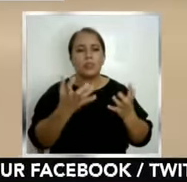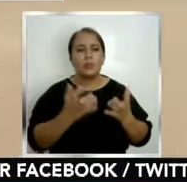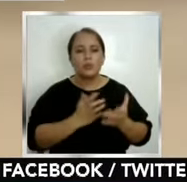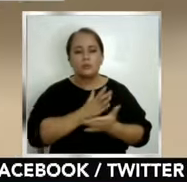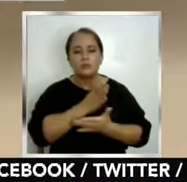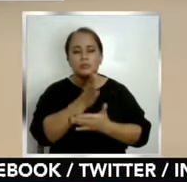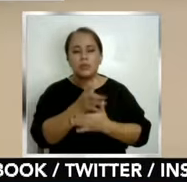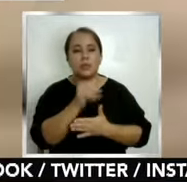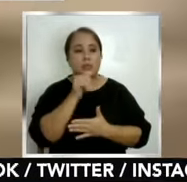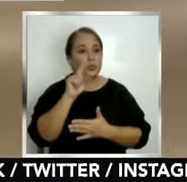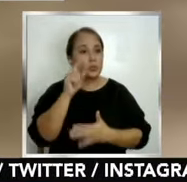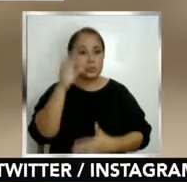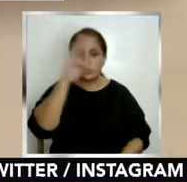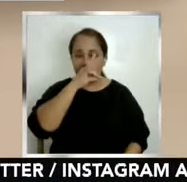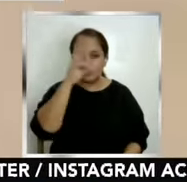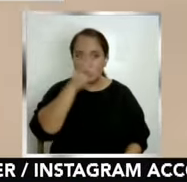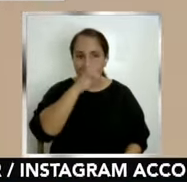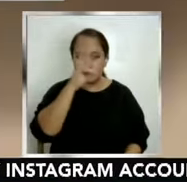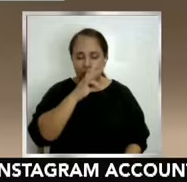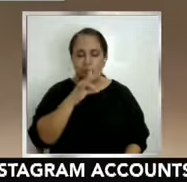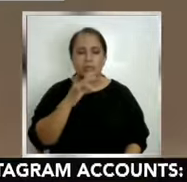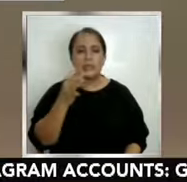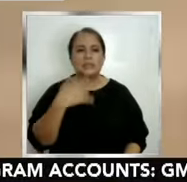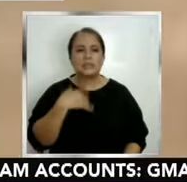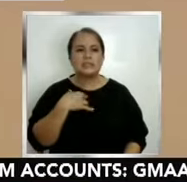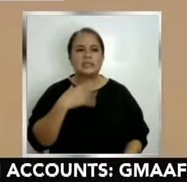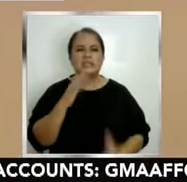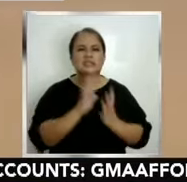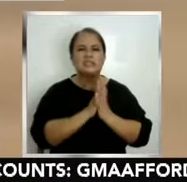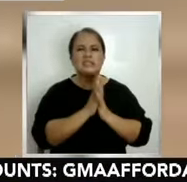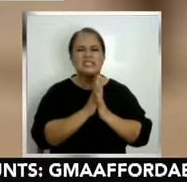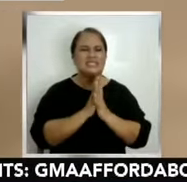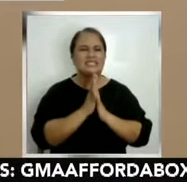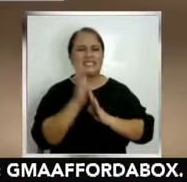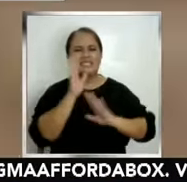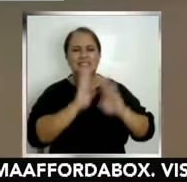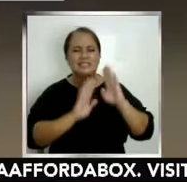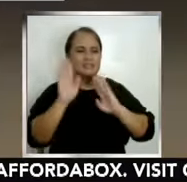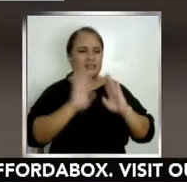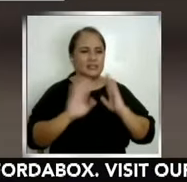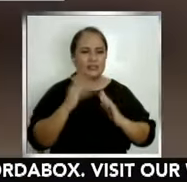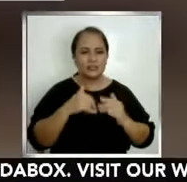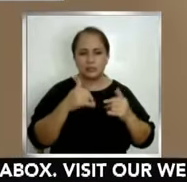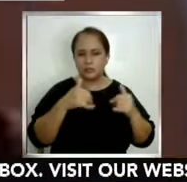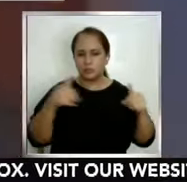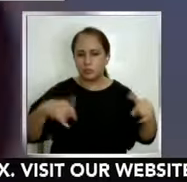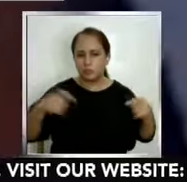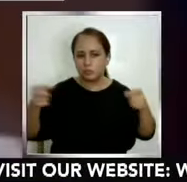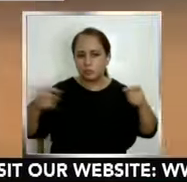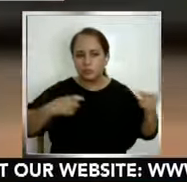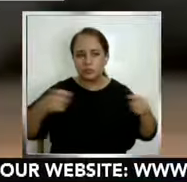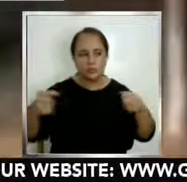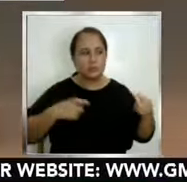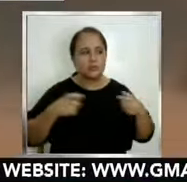Pilipino, nagkakagulo na rin sila. Yung border control, mas mahigpit na ngayon.